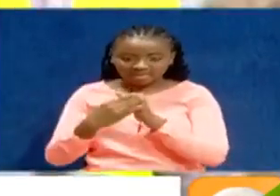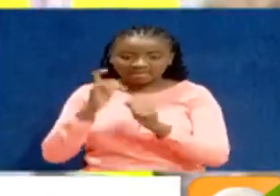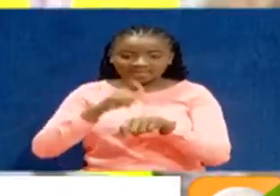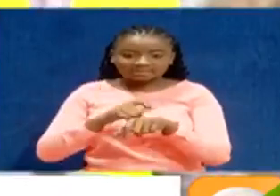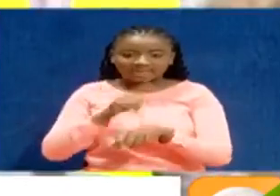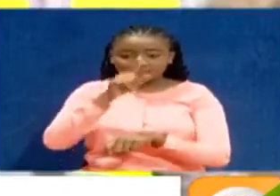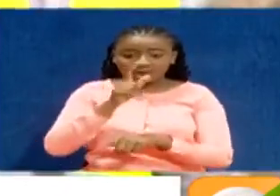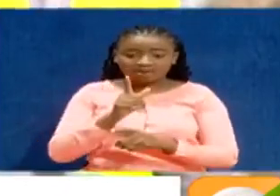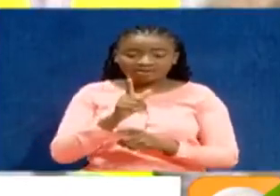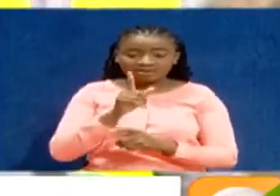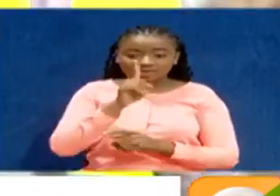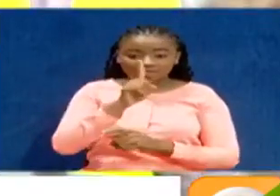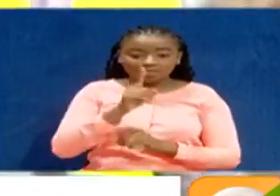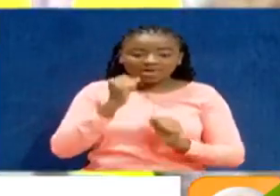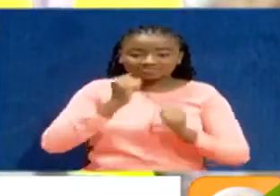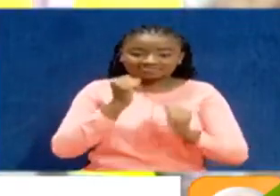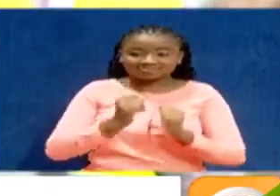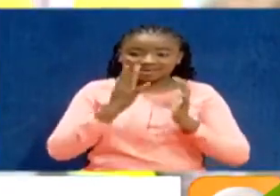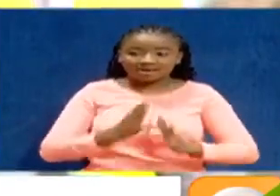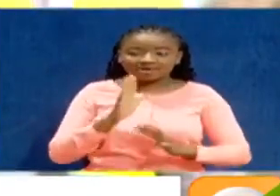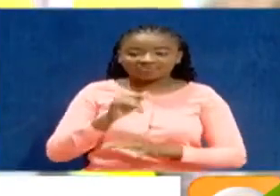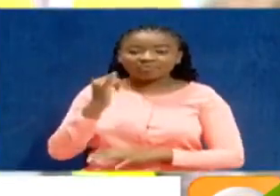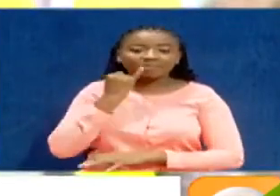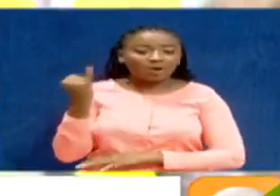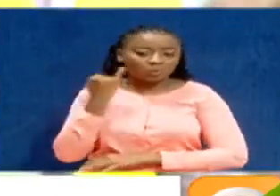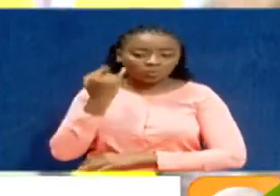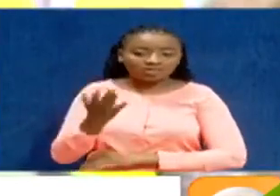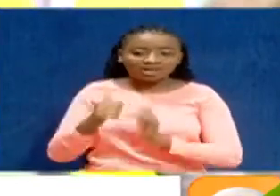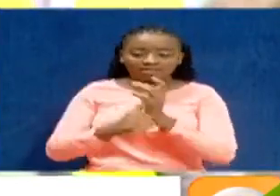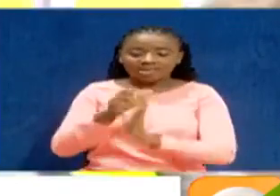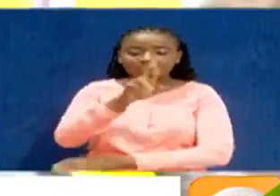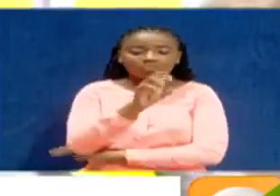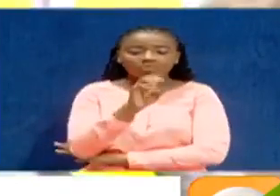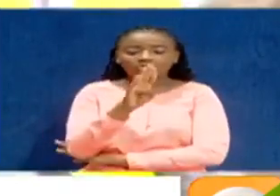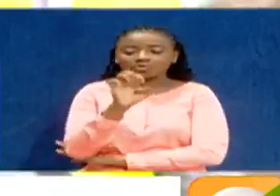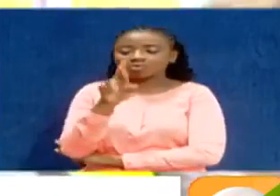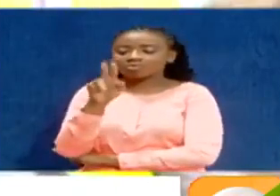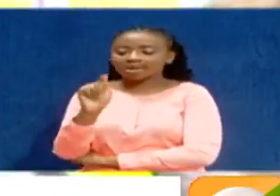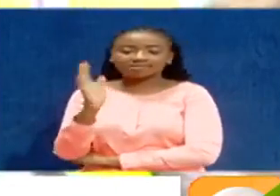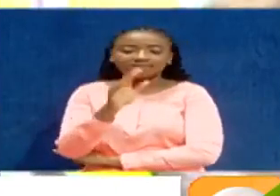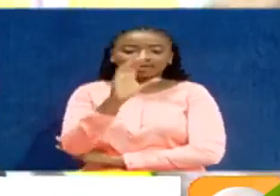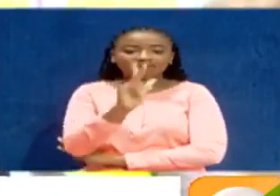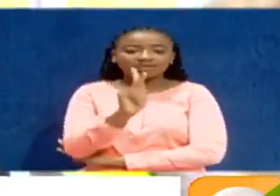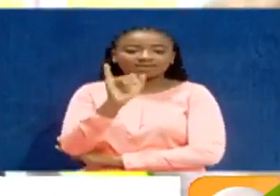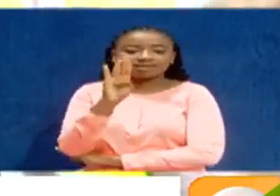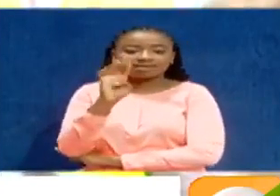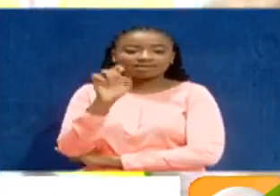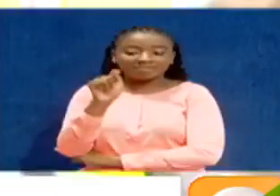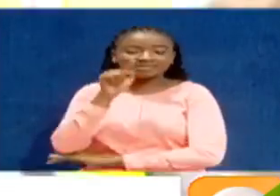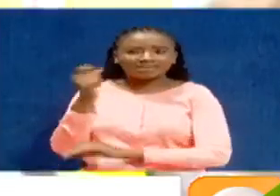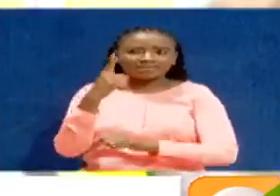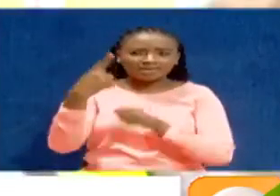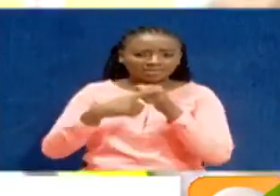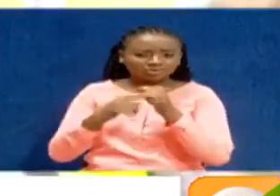when one of the athletes who is based in Nakuru here and his name is Robert Kibet, 1989 I think in June, he ran